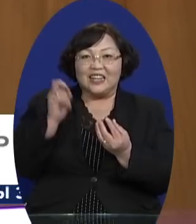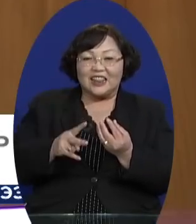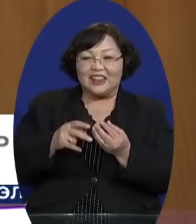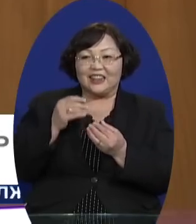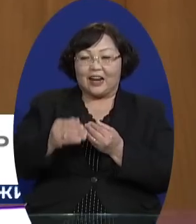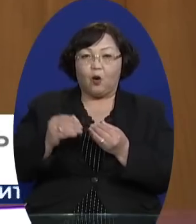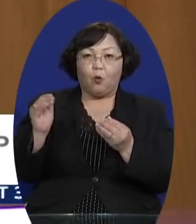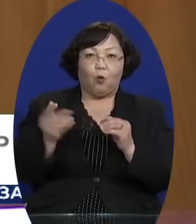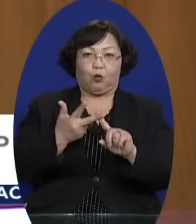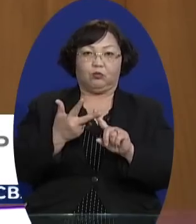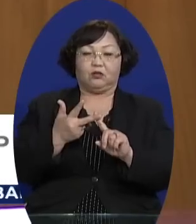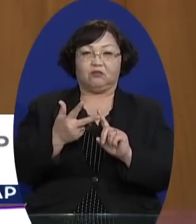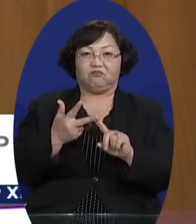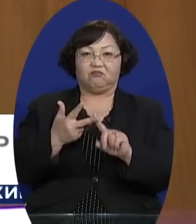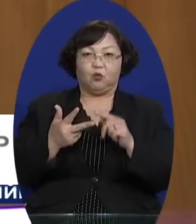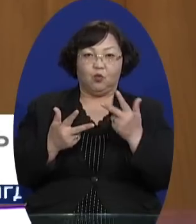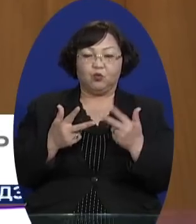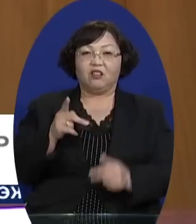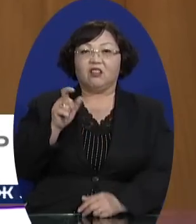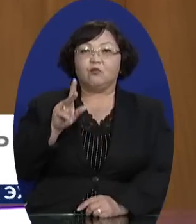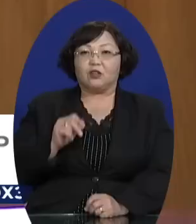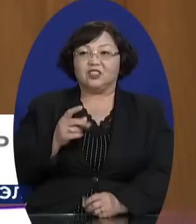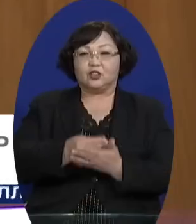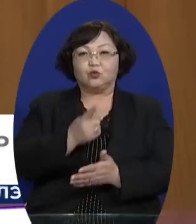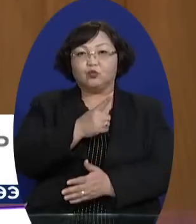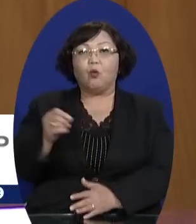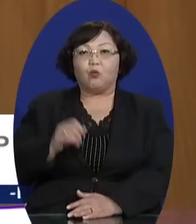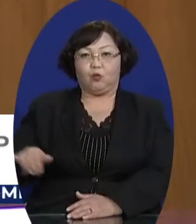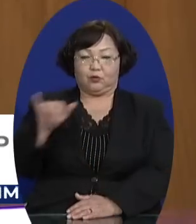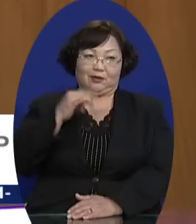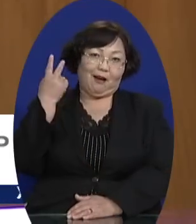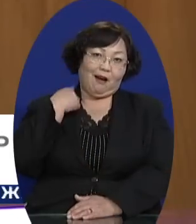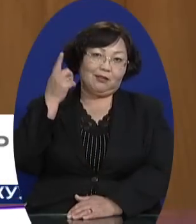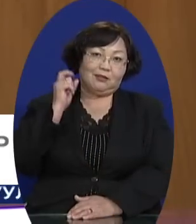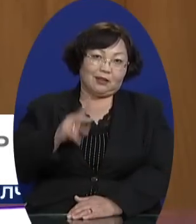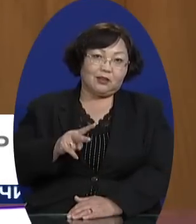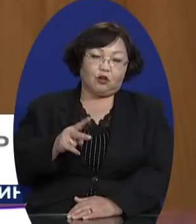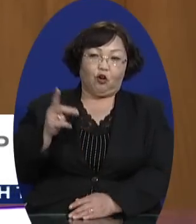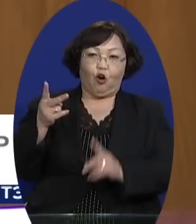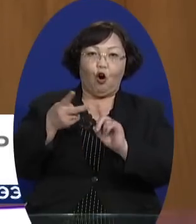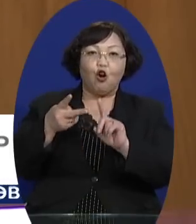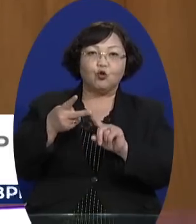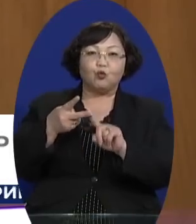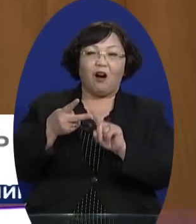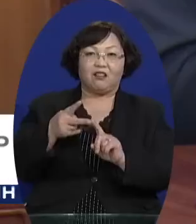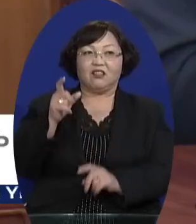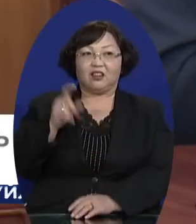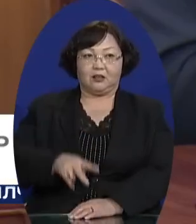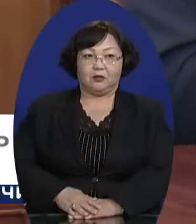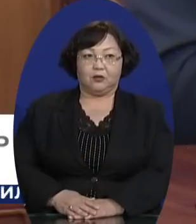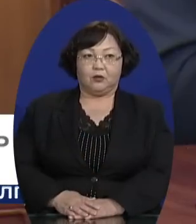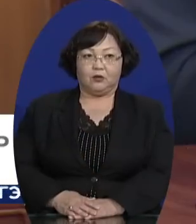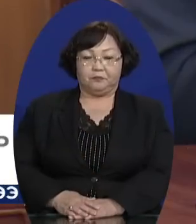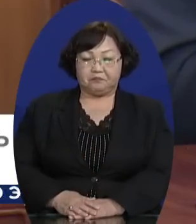байна. Өөрөөр хэлбэл үндсэндээ бараг 100 оронд англи хэл ингээи хоёр дахь хэл байна. Хуультай байдаггүй гэж яриад байгаа юм аа. Бид